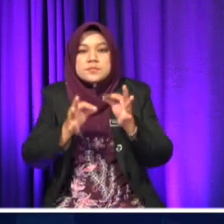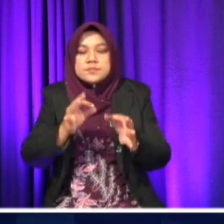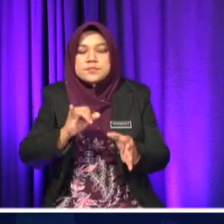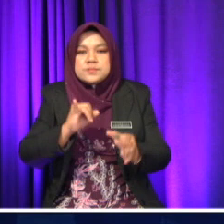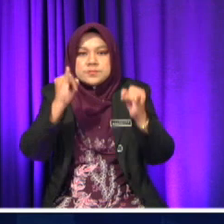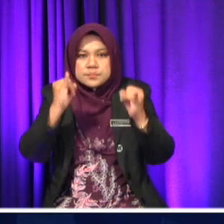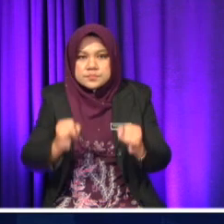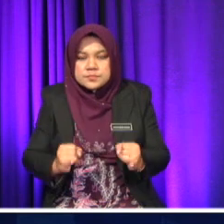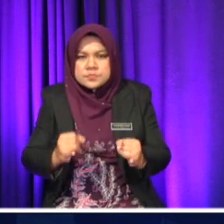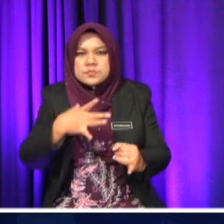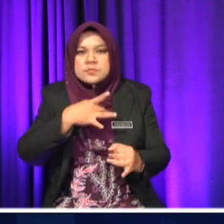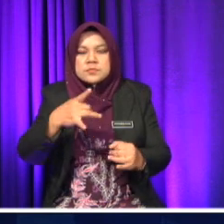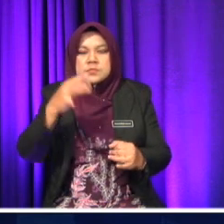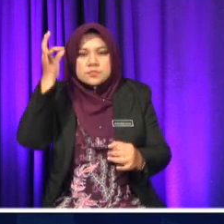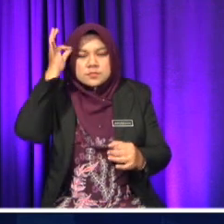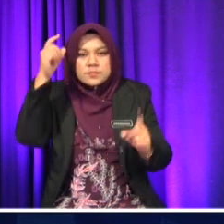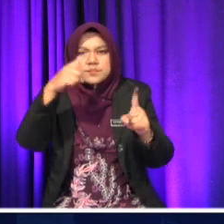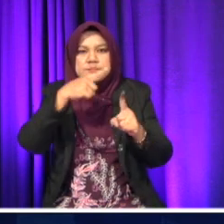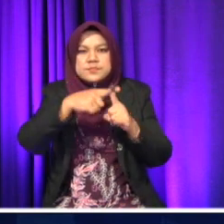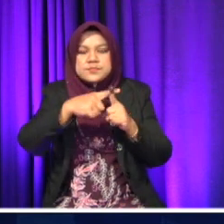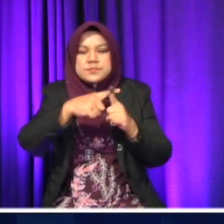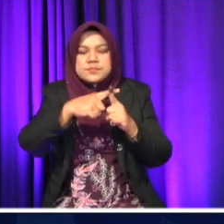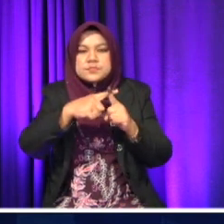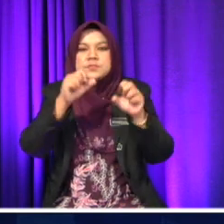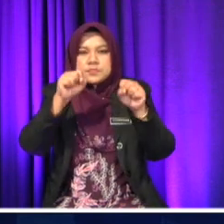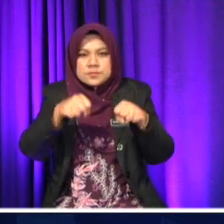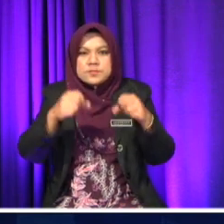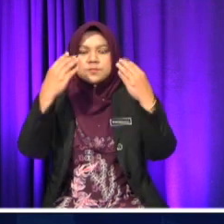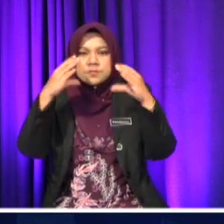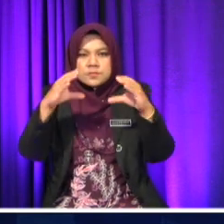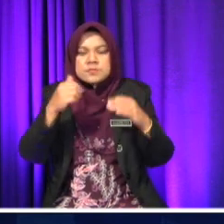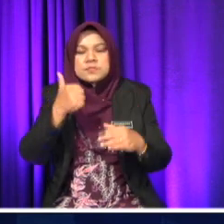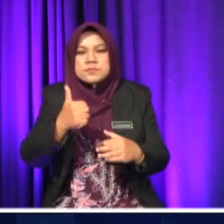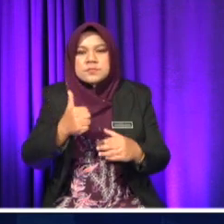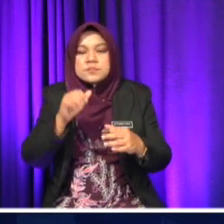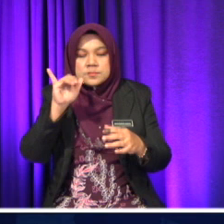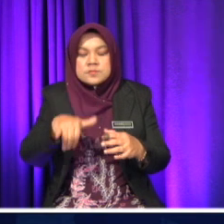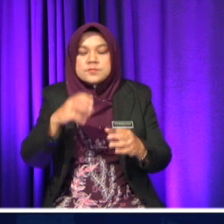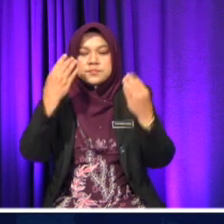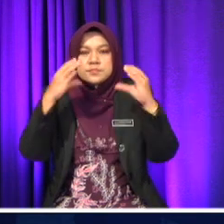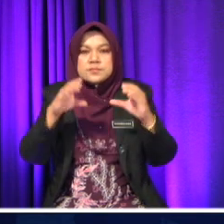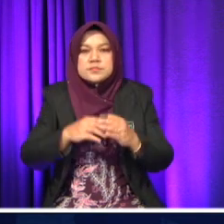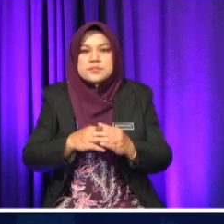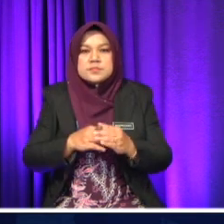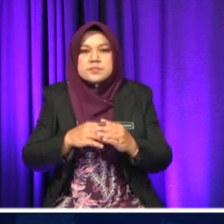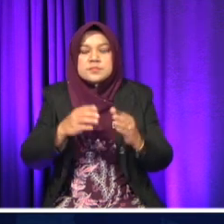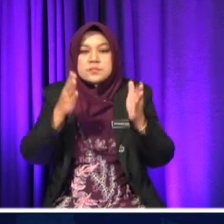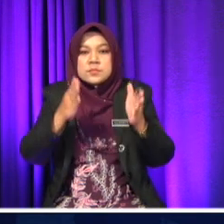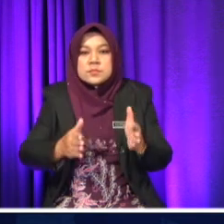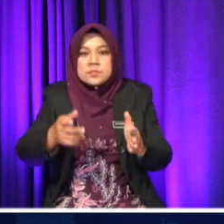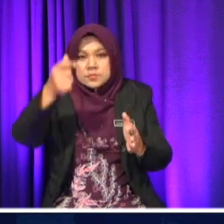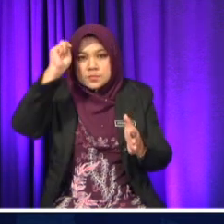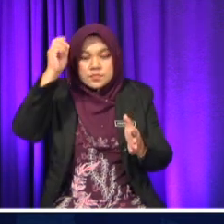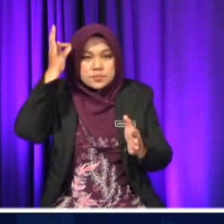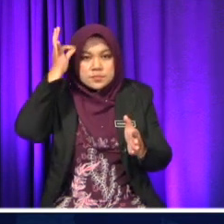yang suka berfikir positif the optimis boleh buat orang yang memakai topi pemikiran